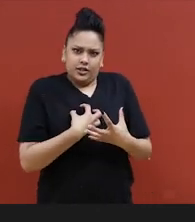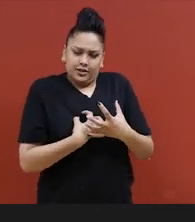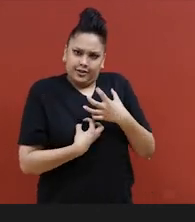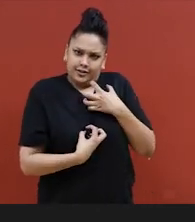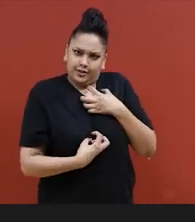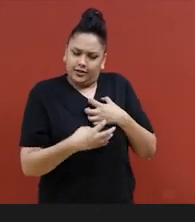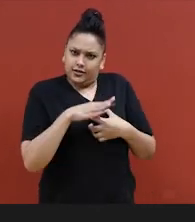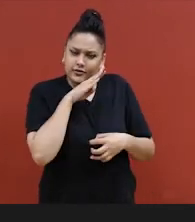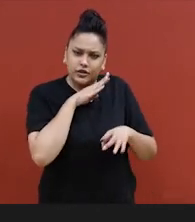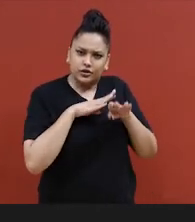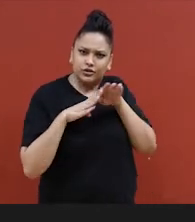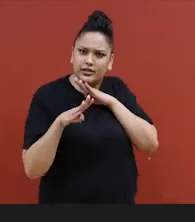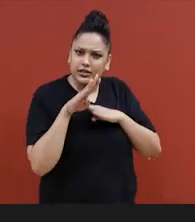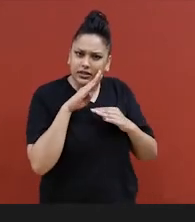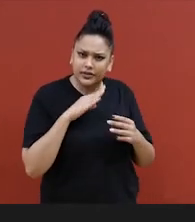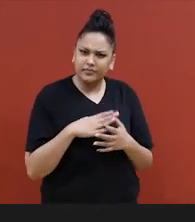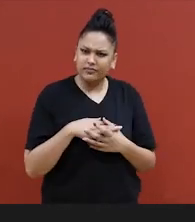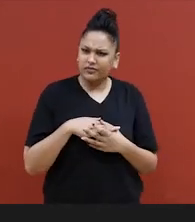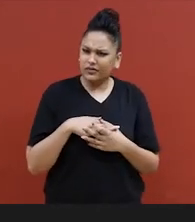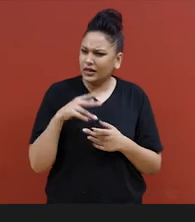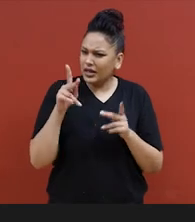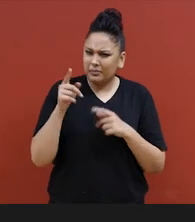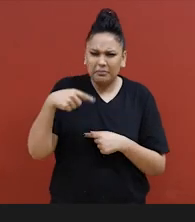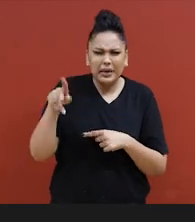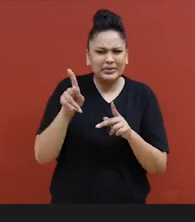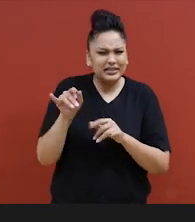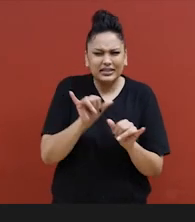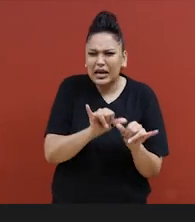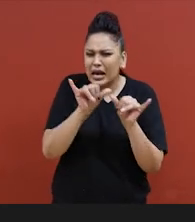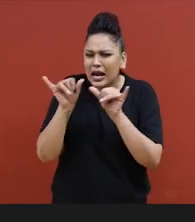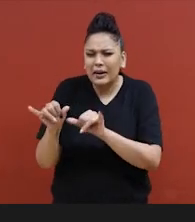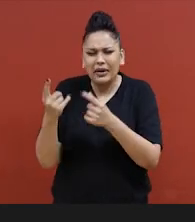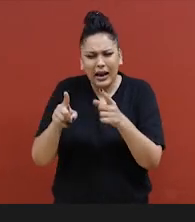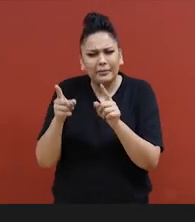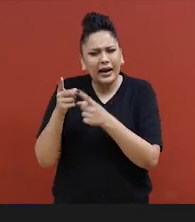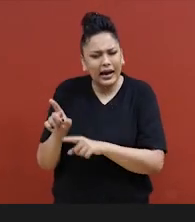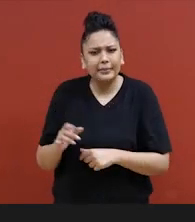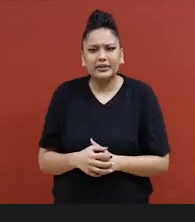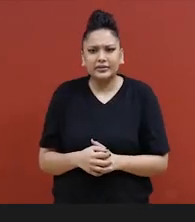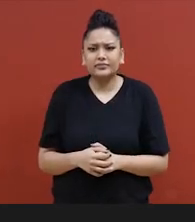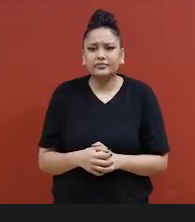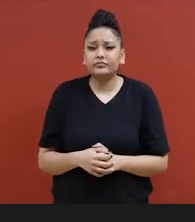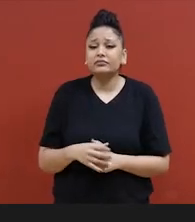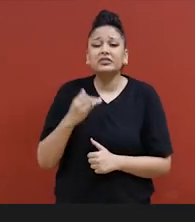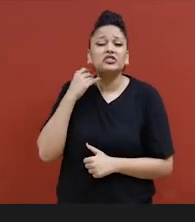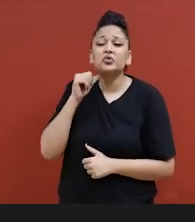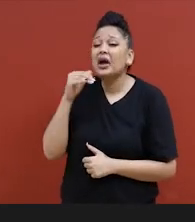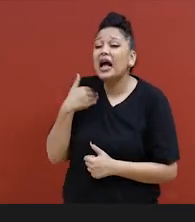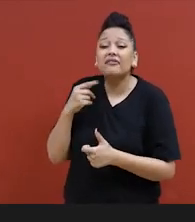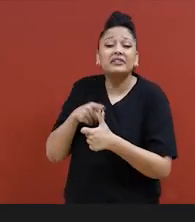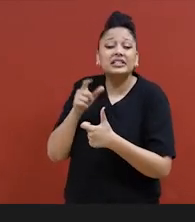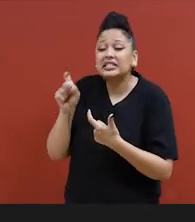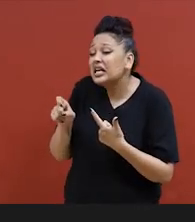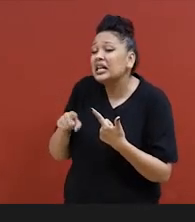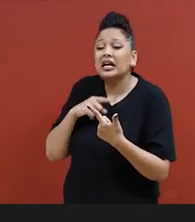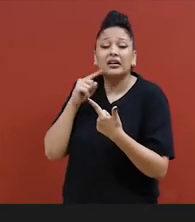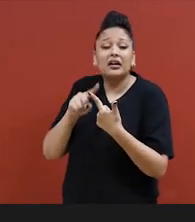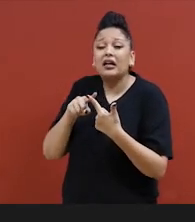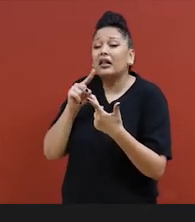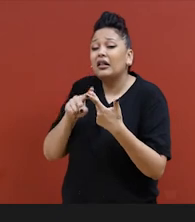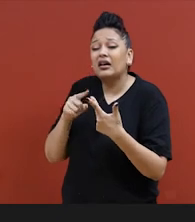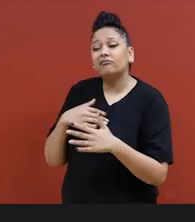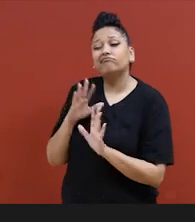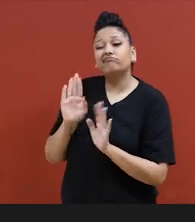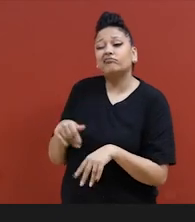'entends de la part d'autres personnes. Eh bien, si tu n pas cette chose et tu en as besoin, tu dois être gentil, vous savez, ne pas faire de vagues, ce genre de choses.